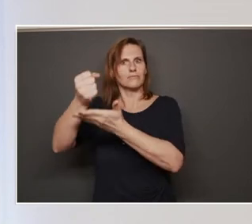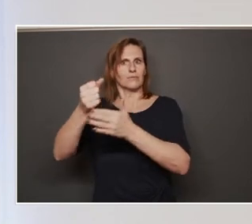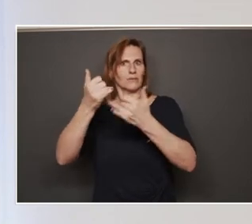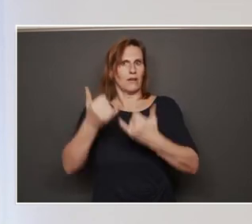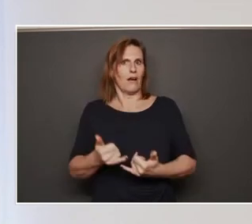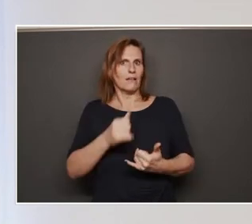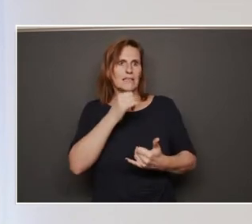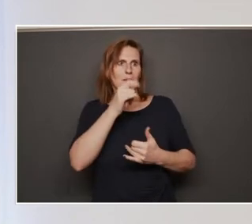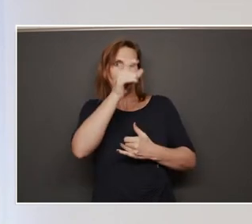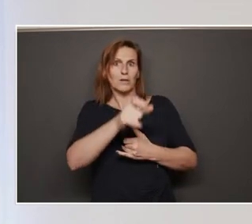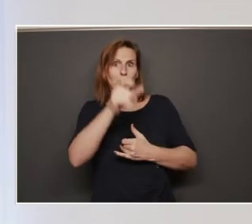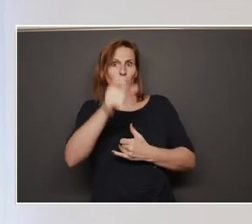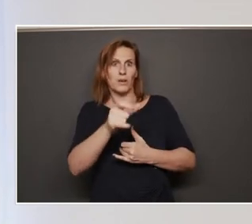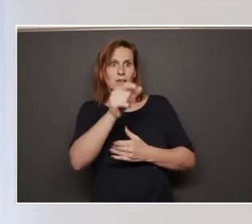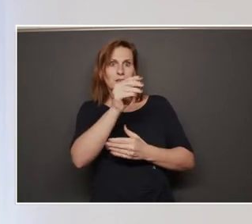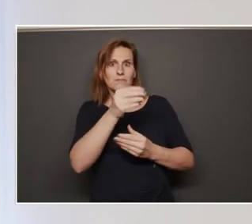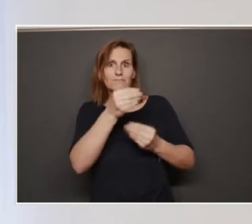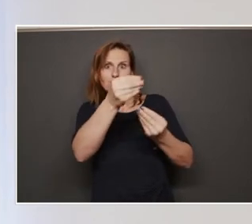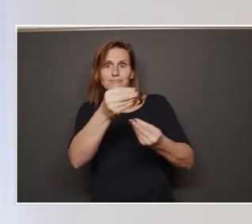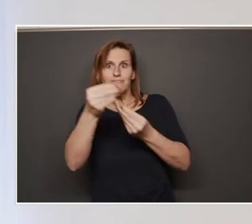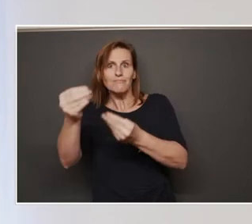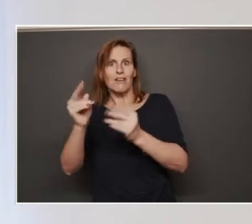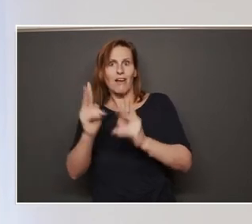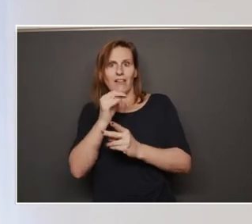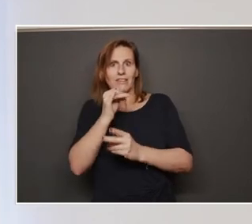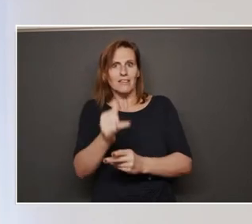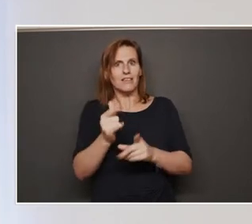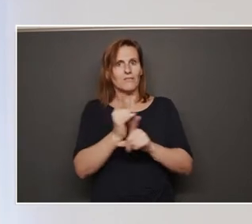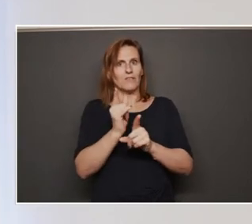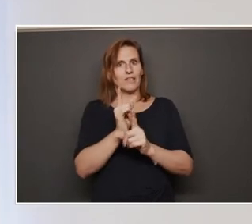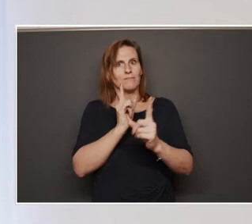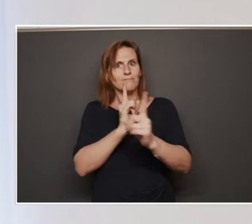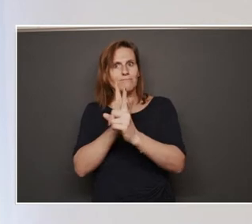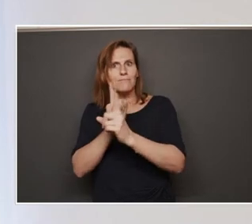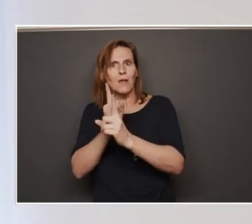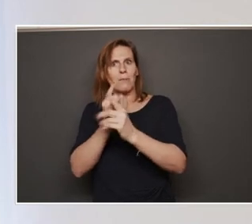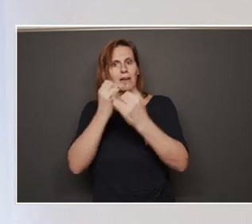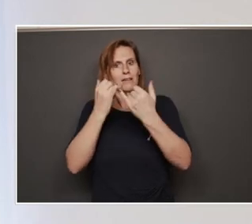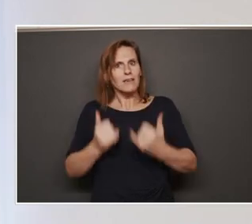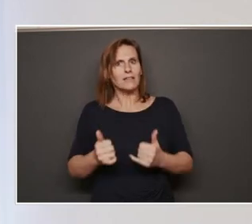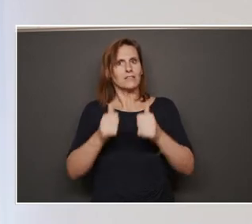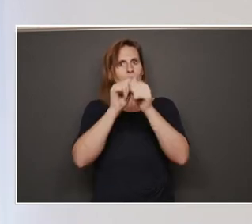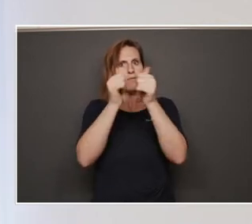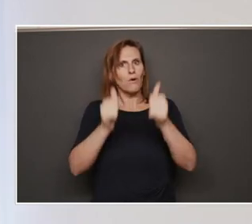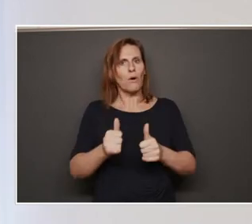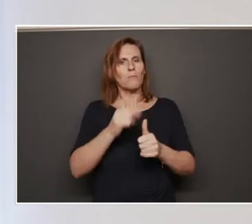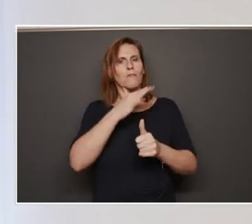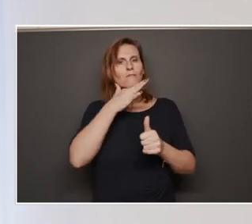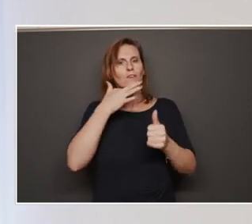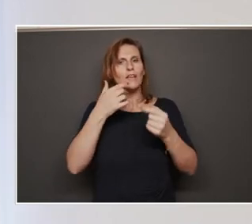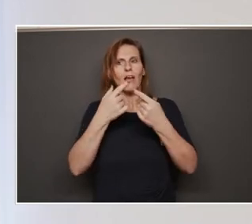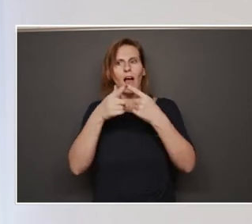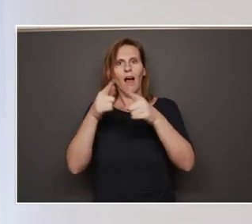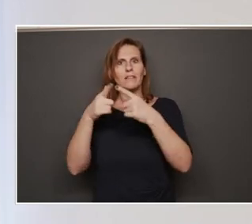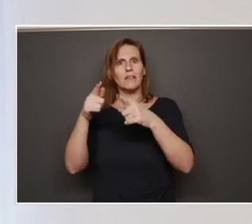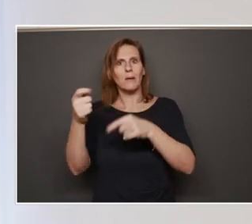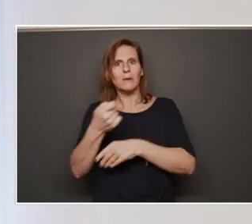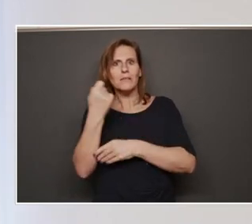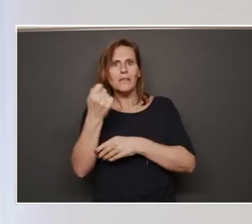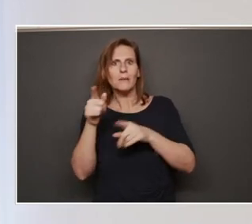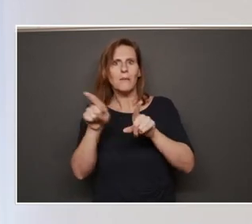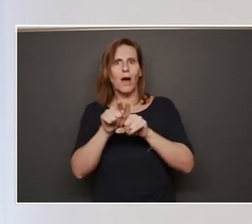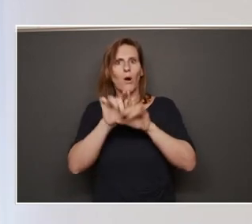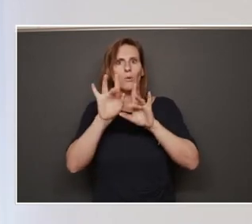zwar nicht persönlich feiern, aber ich denke, dieses Format ermöglicht es, dass viele andere Betriebe